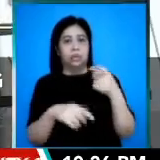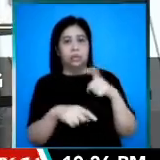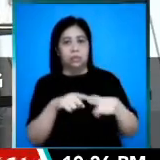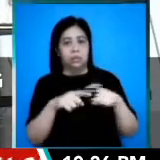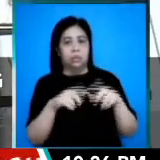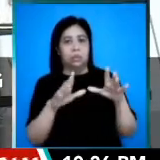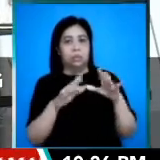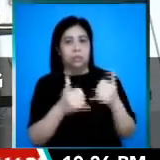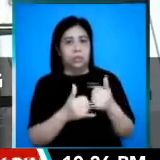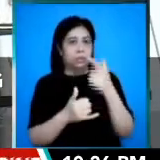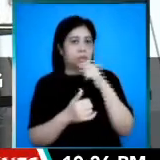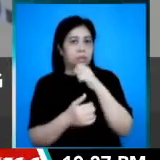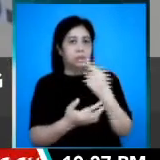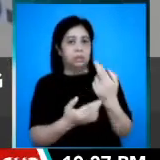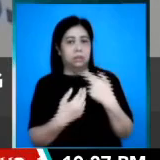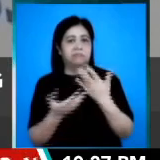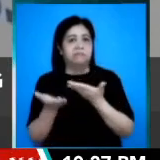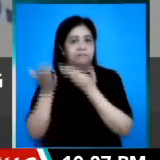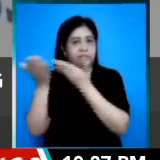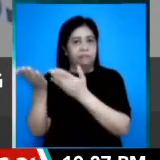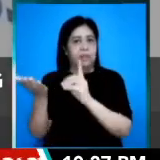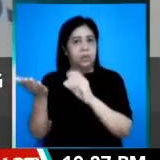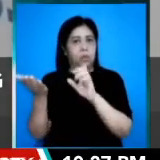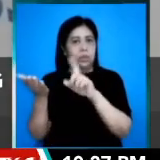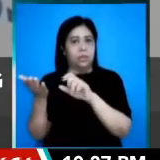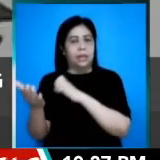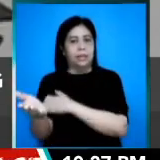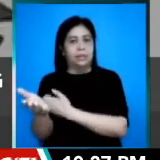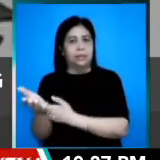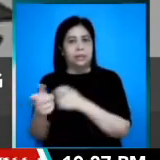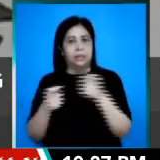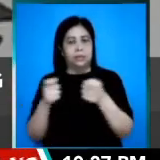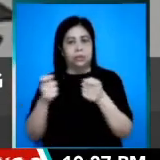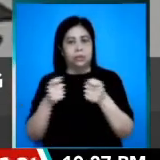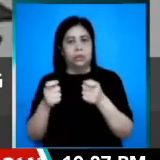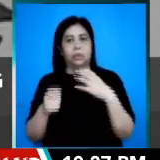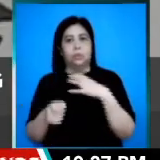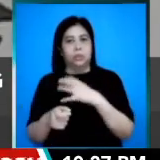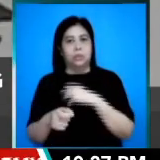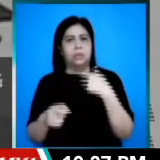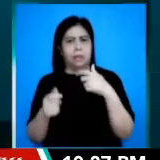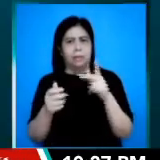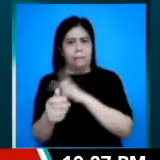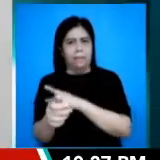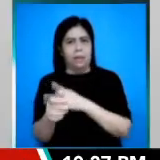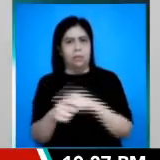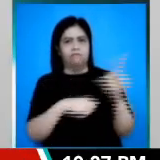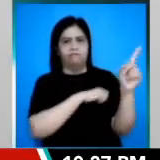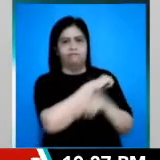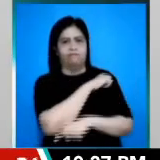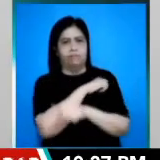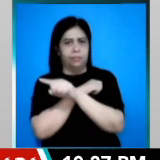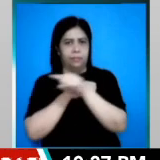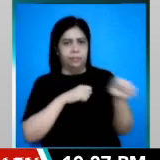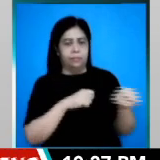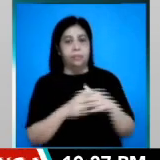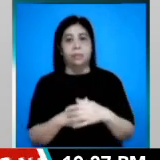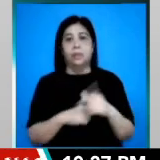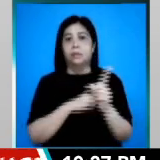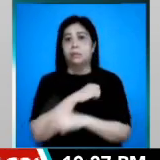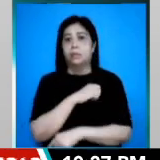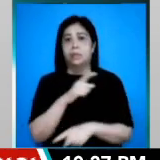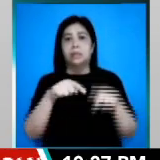pagsagot, ipapaubayan ng DOE sa Energy Regulatory Commission na may kapangyarihang magpataw ng parusa. The penalty will depend on